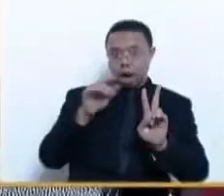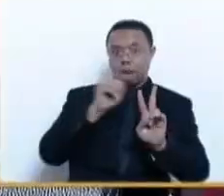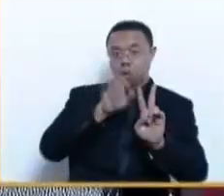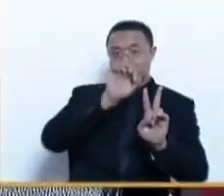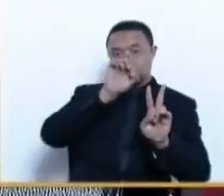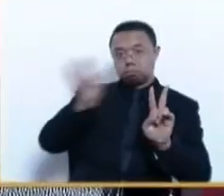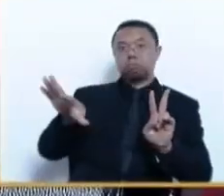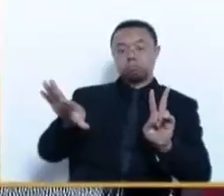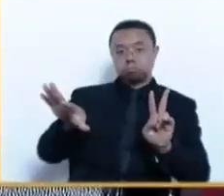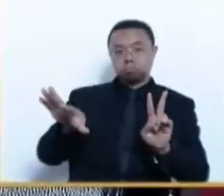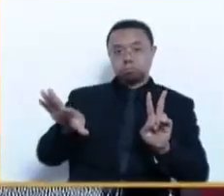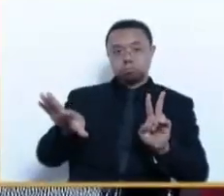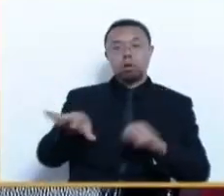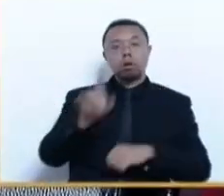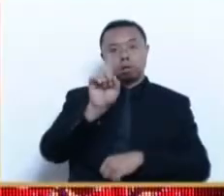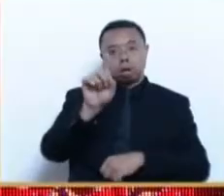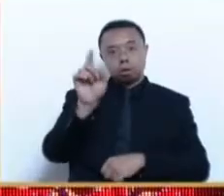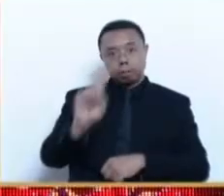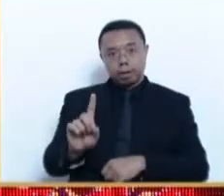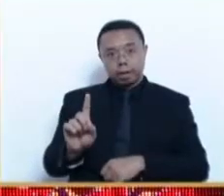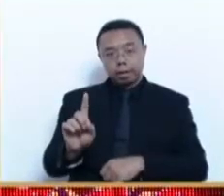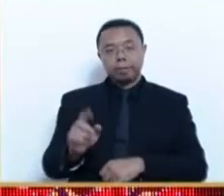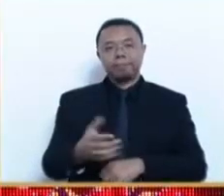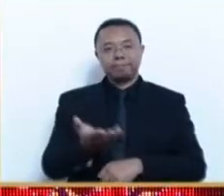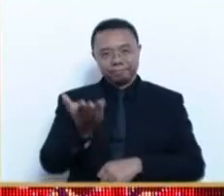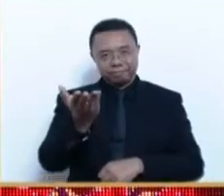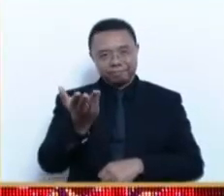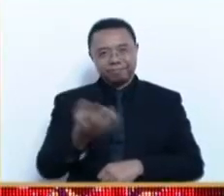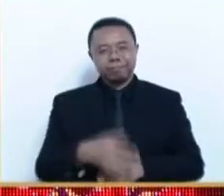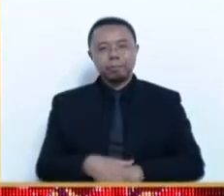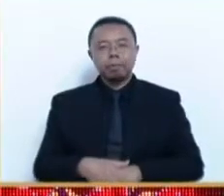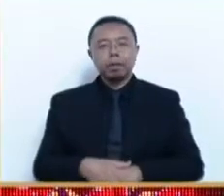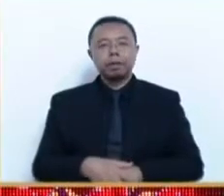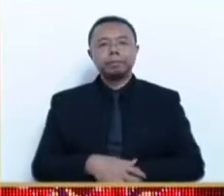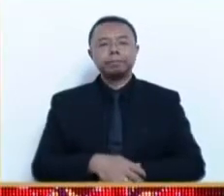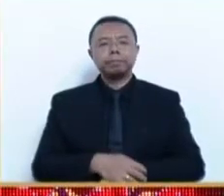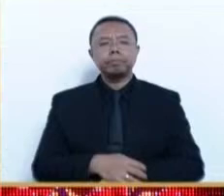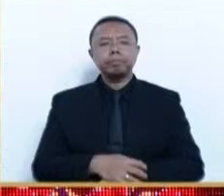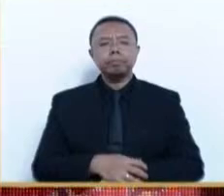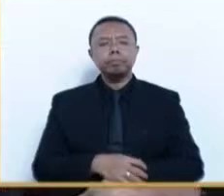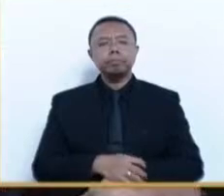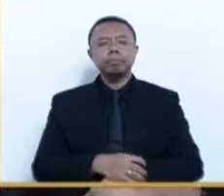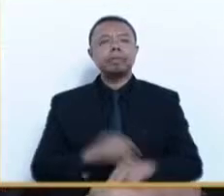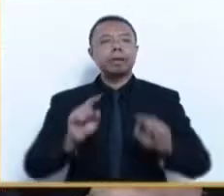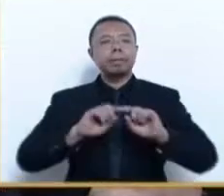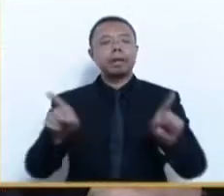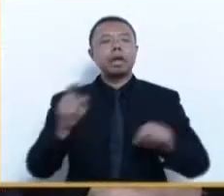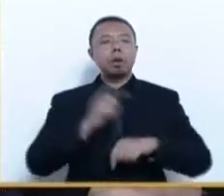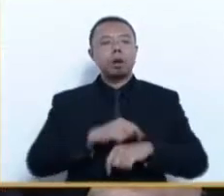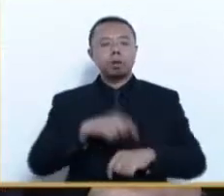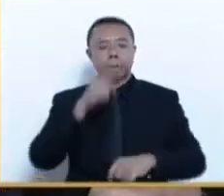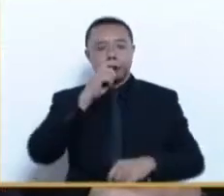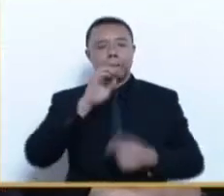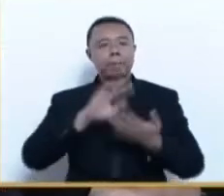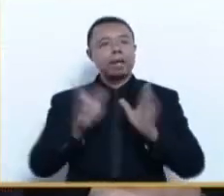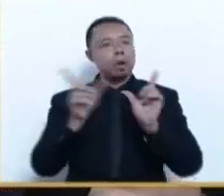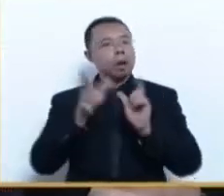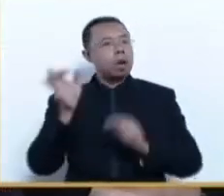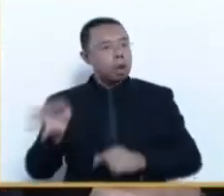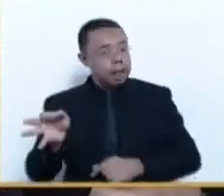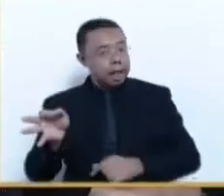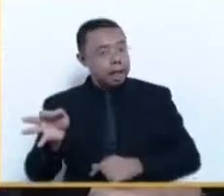Pasangan calon nomor urut du waktunya 1 menit sejak Bapak berbicara kami persilakan beda waktu Bapak masih